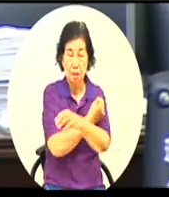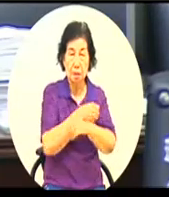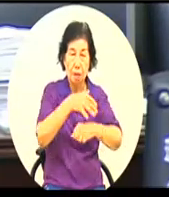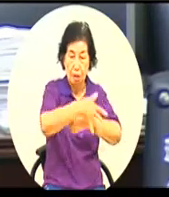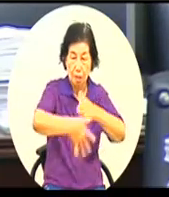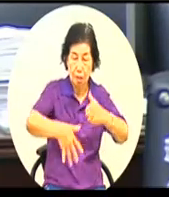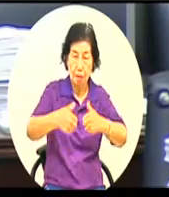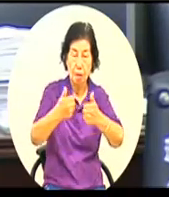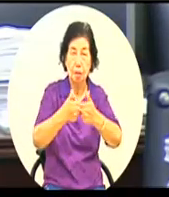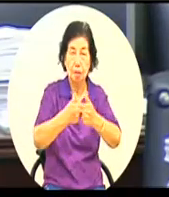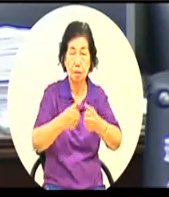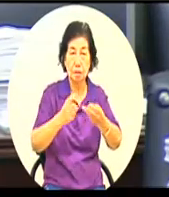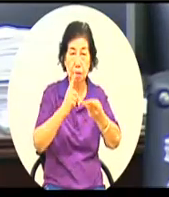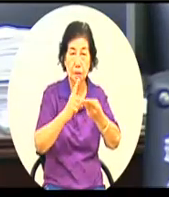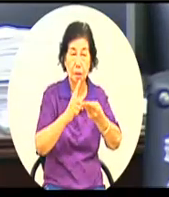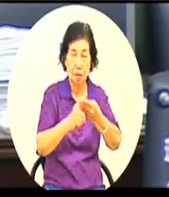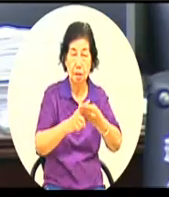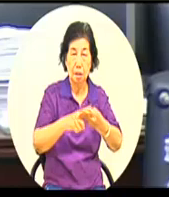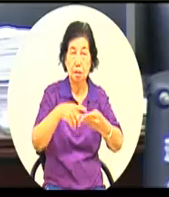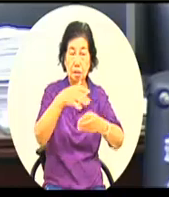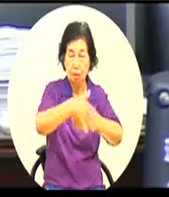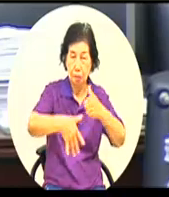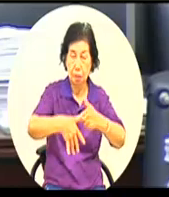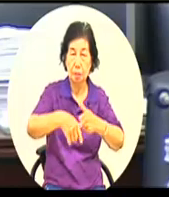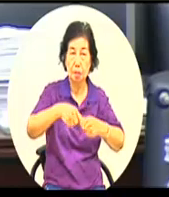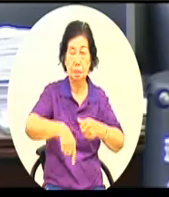啊，伫咱阿伯一日一宿